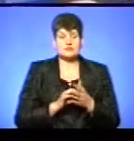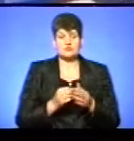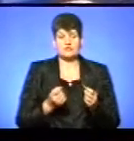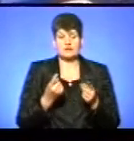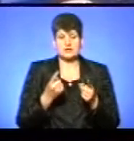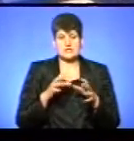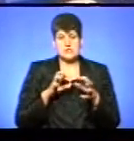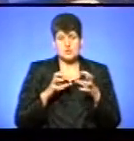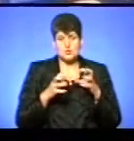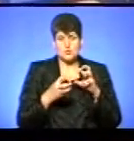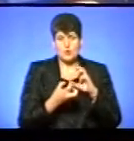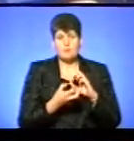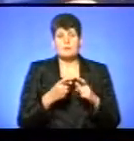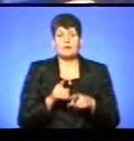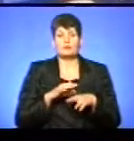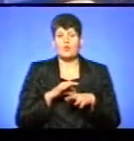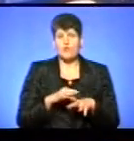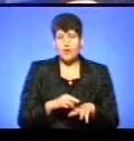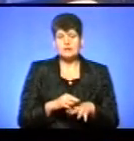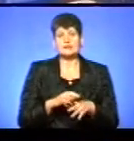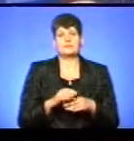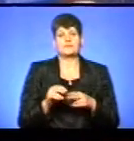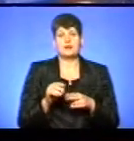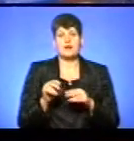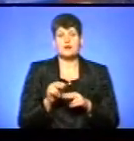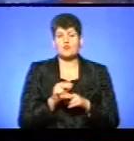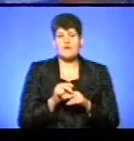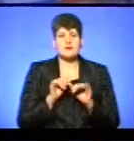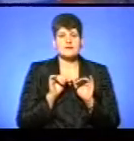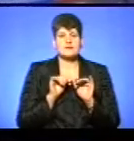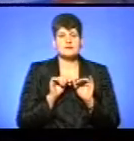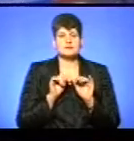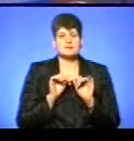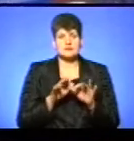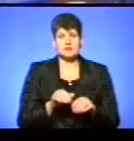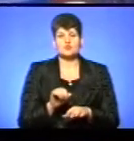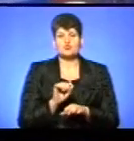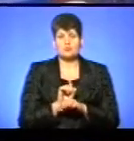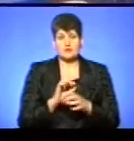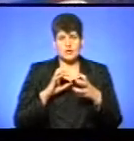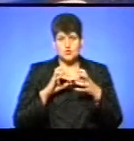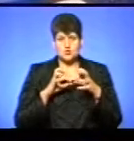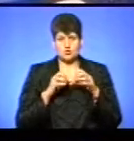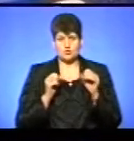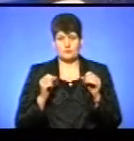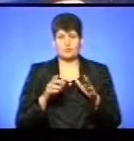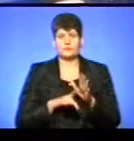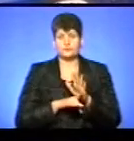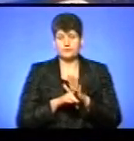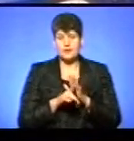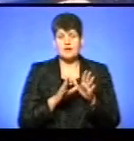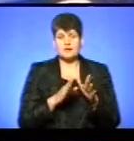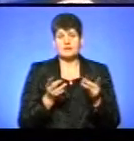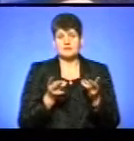напад. Відповідно, ми проводили лікувальні заходи для припинення судомного нападу. Відповідно, нам потрібно